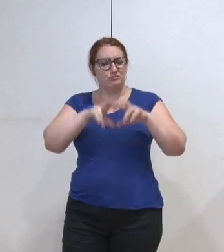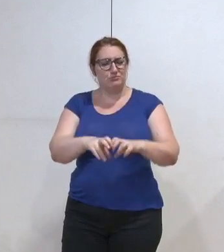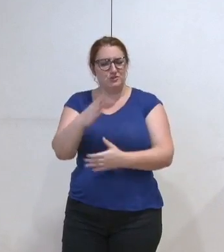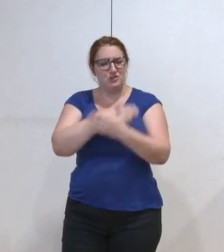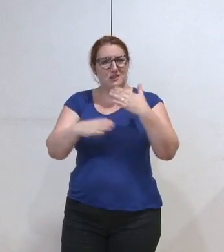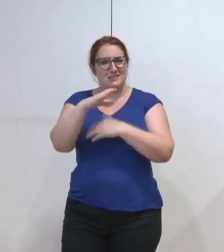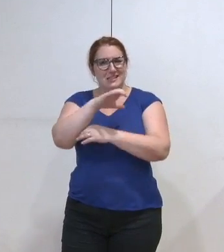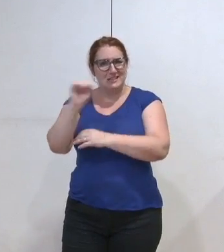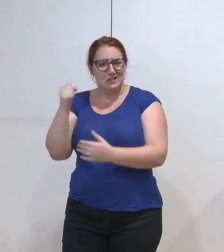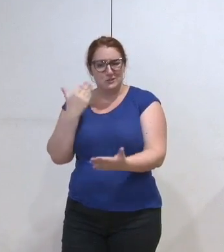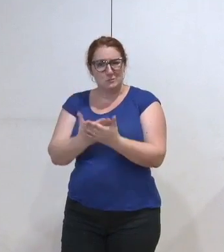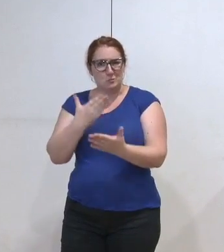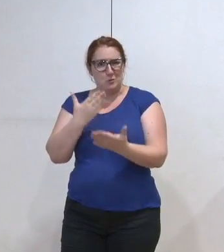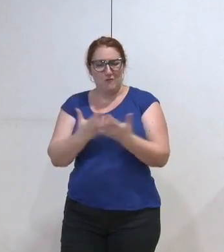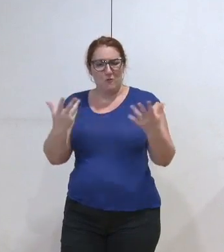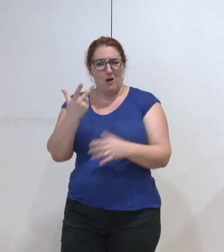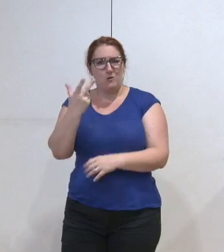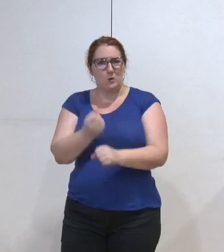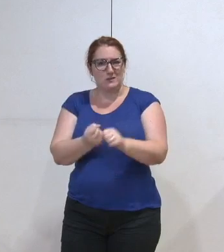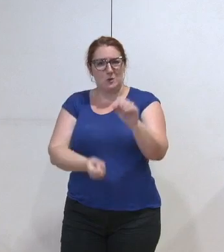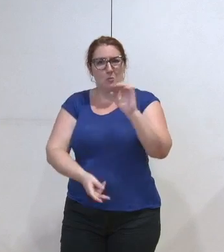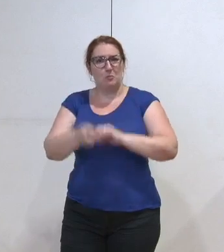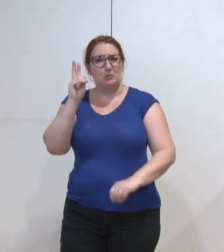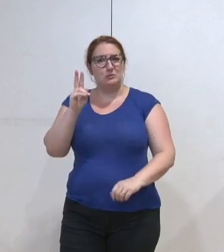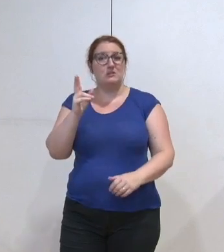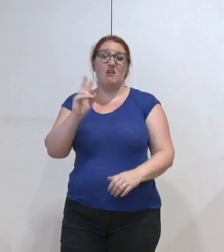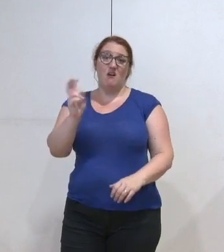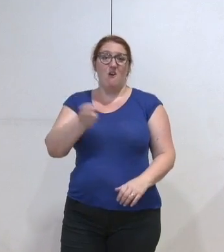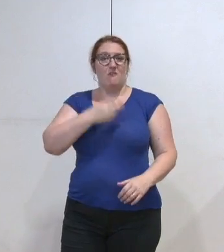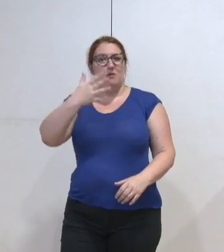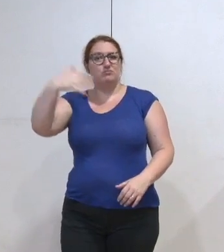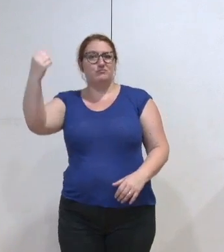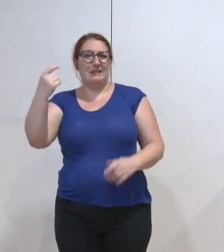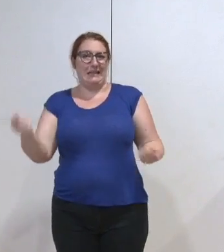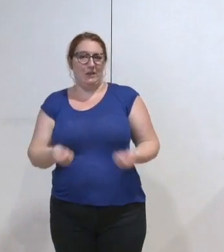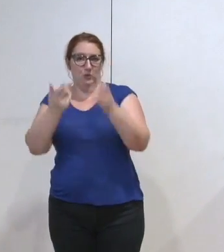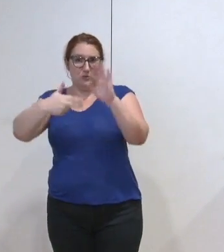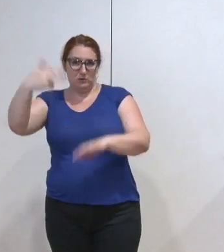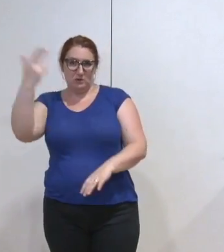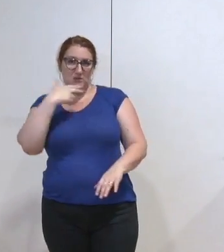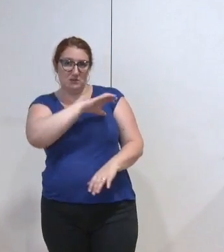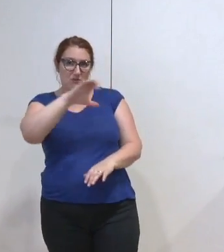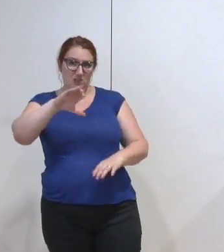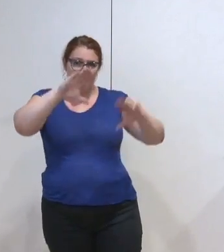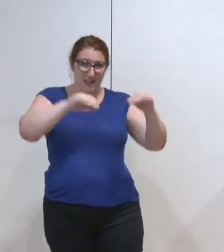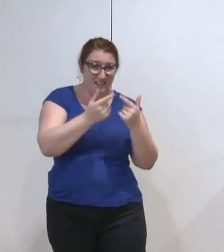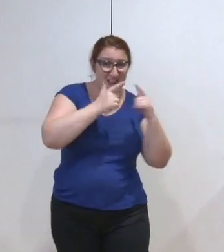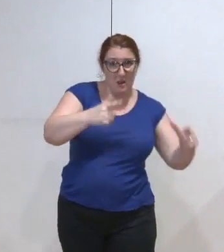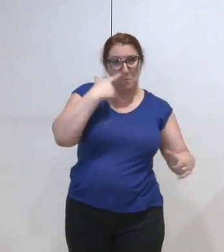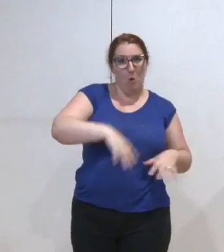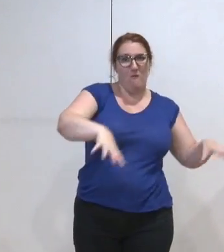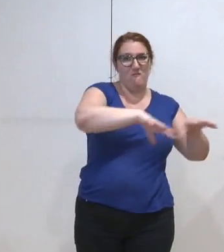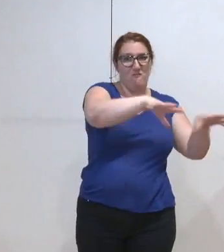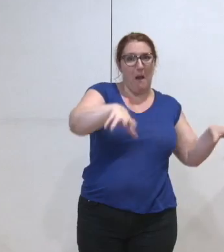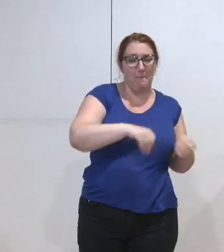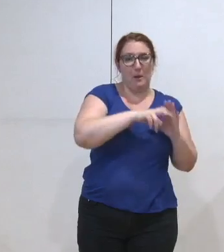démontrer que si les enfants de plus de 3 ans étaient enfin pris par l'Éducation nationale ce serait sans place de crèche qui serait mis à disposition des familles grenobloises et que par ailleurs je me